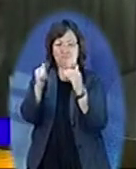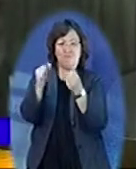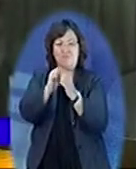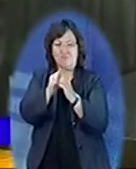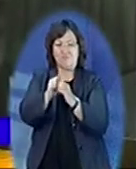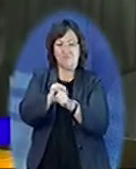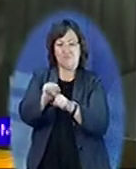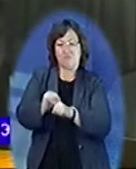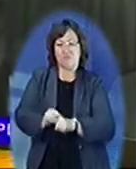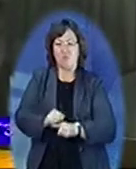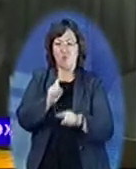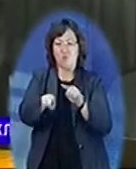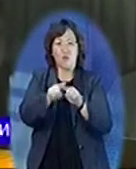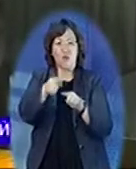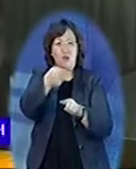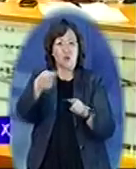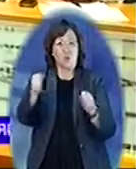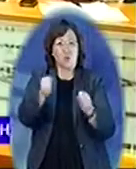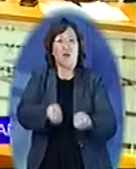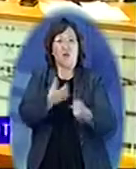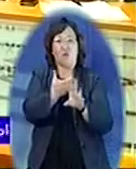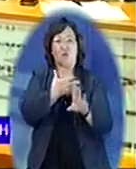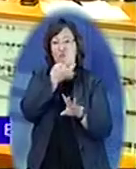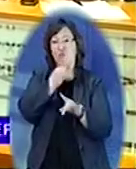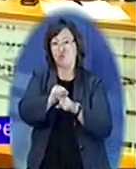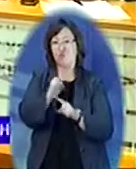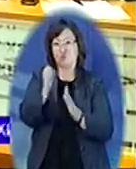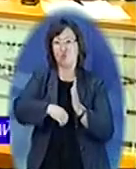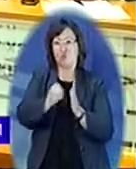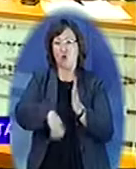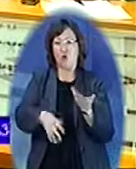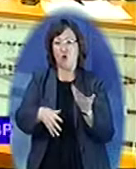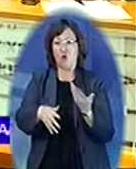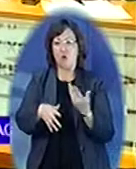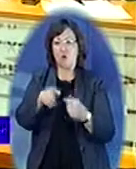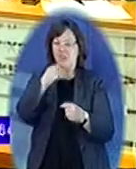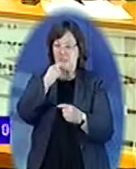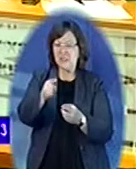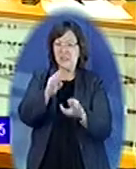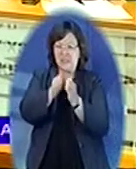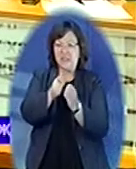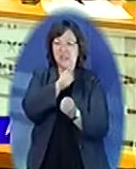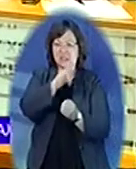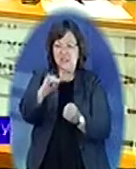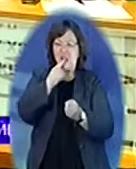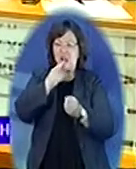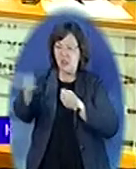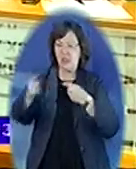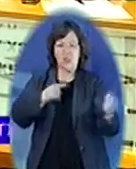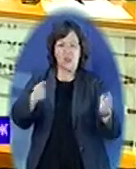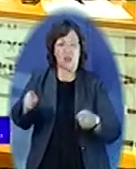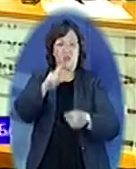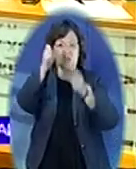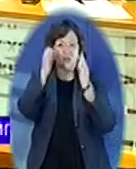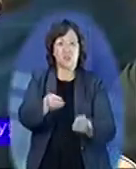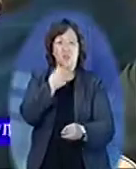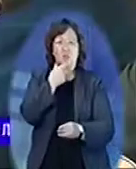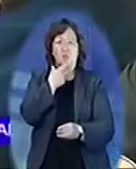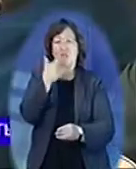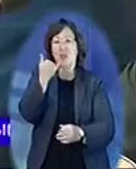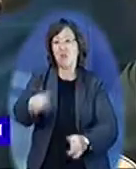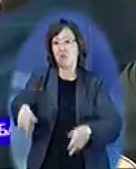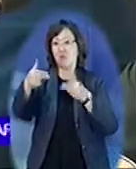өмнө зохион байгуулах ёстой. Гэхдээ хичнээн төвөөс чиглэл өгөө шийдэж чадахгүй асуудал бас байна гэдгийг цахим хуралд оролцсон